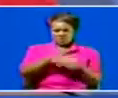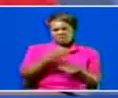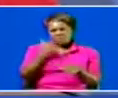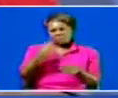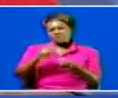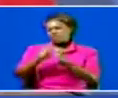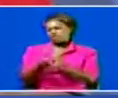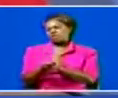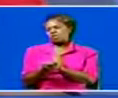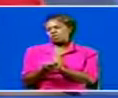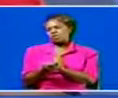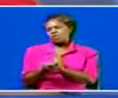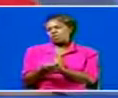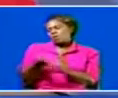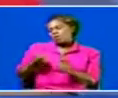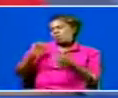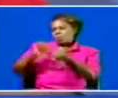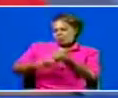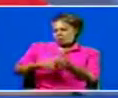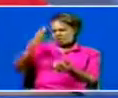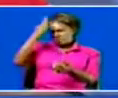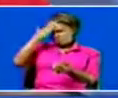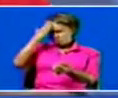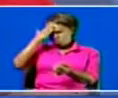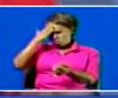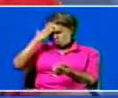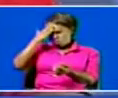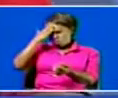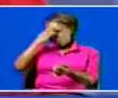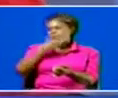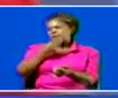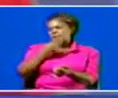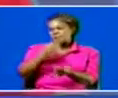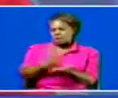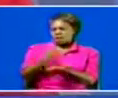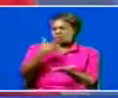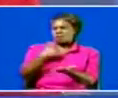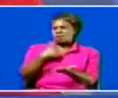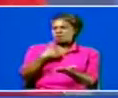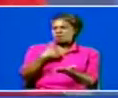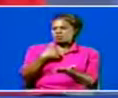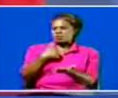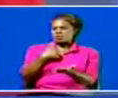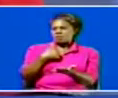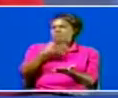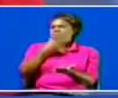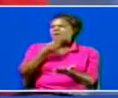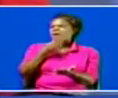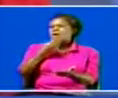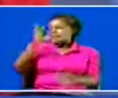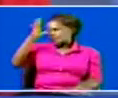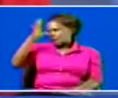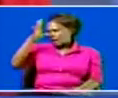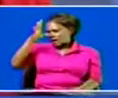Tufanyeje? Basi yule mke kwa kuwa anajua mume wangu kweli ana uhaki ampata hivyo. Lakini msio waongo nyi wanaume waongo.